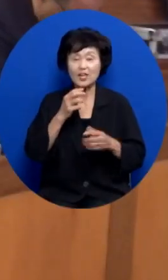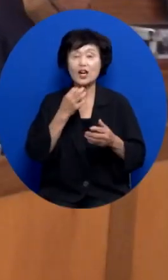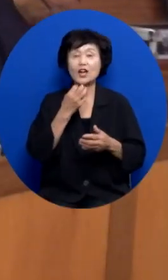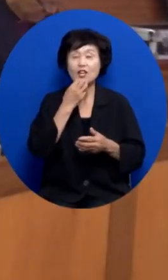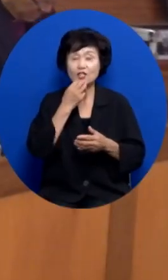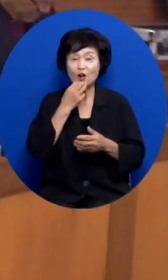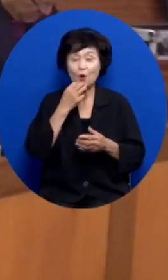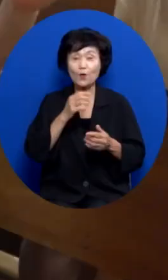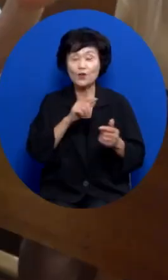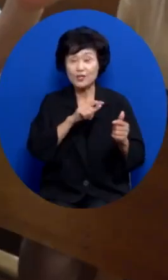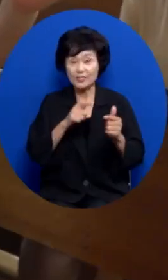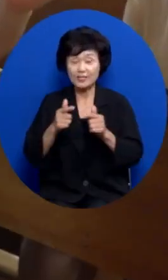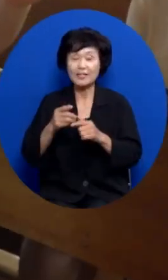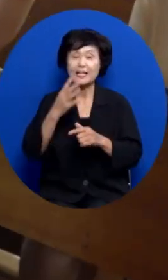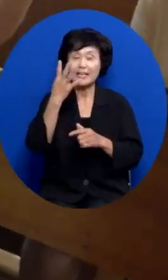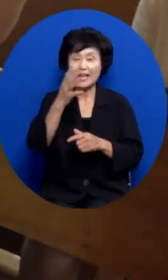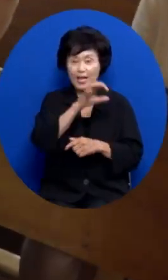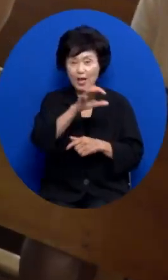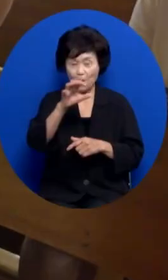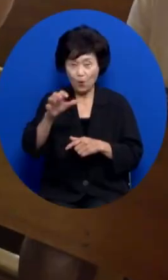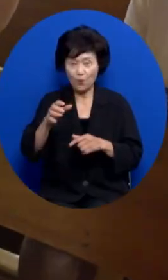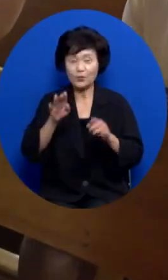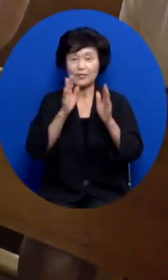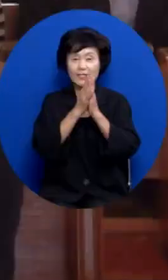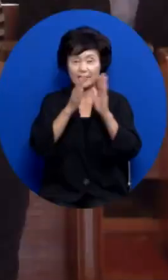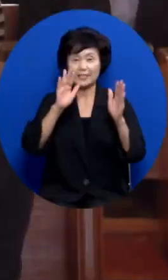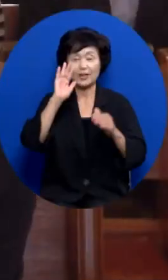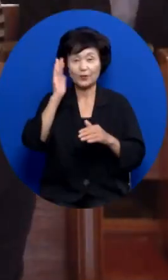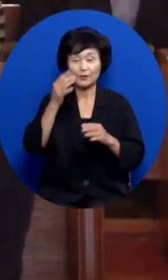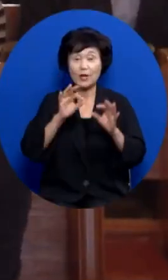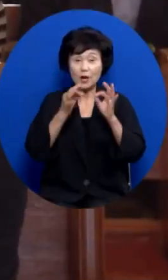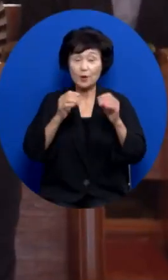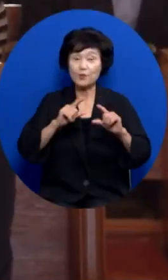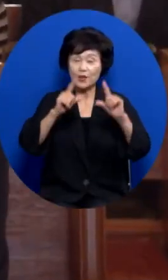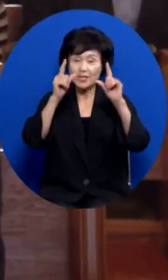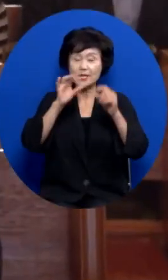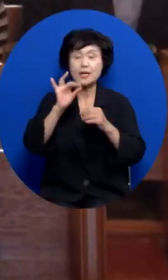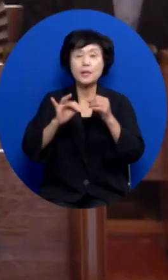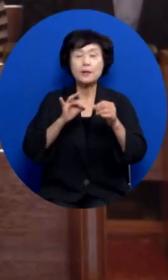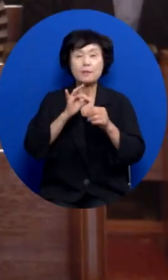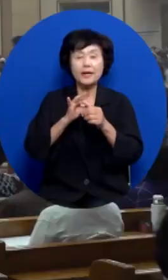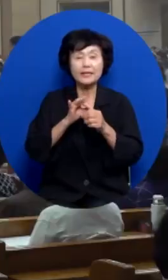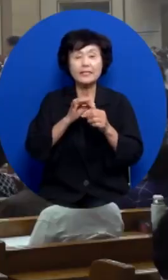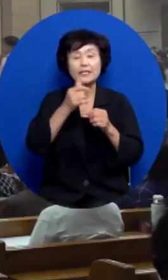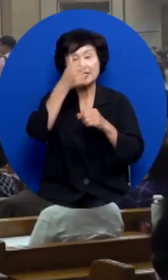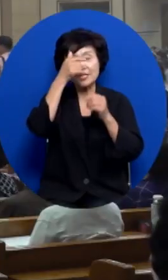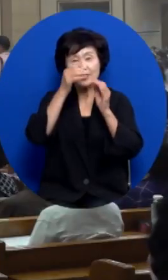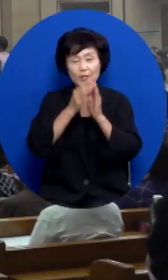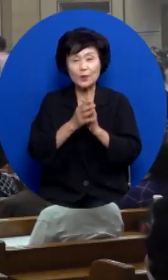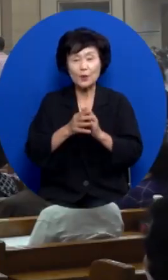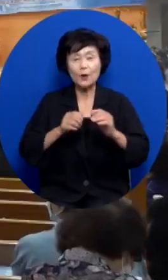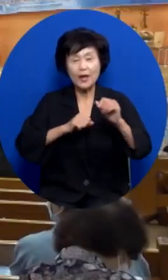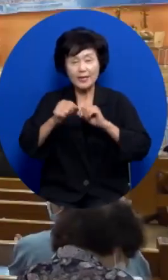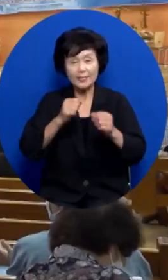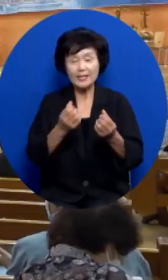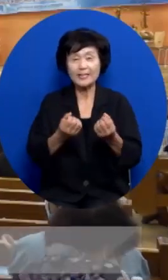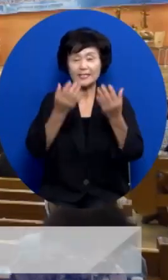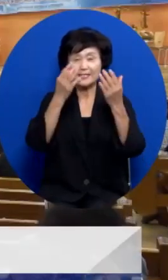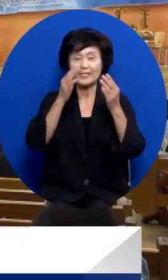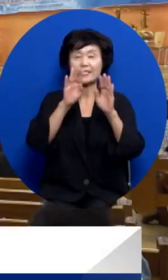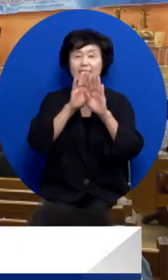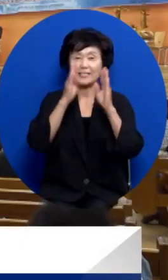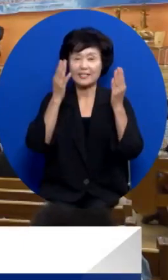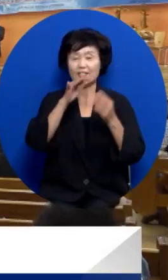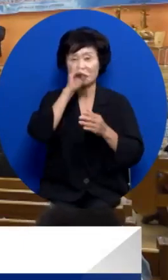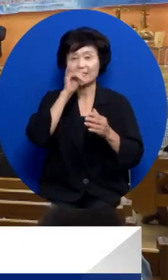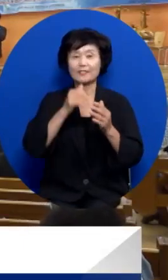권역에서 개최됐으며 오는 금요일 영적각성에 이어 100년 기도운동 발대식이 진행될 예정입니다.